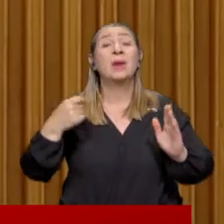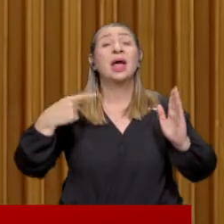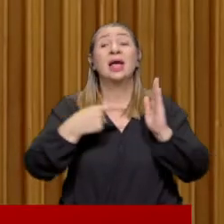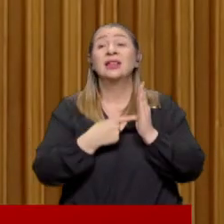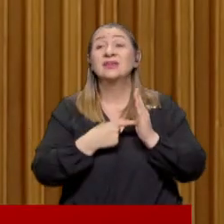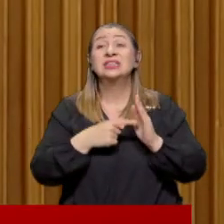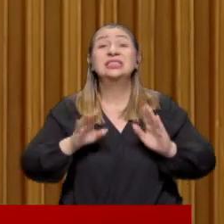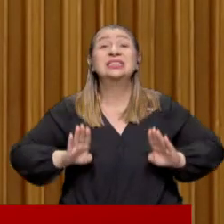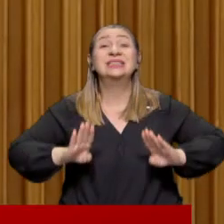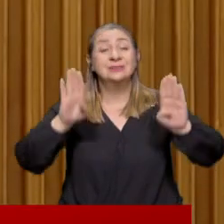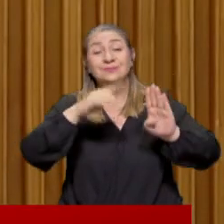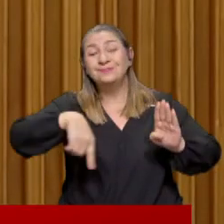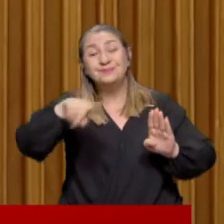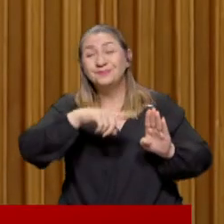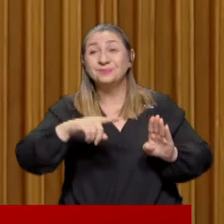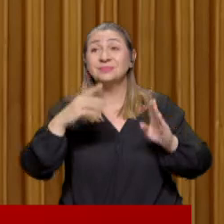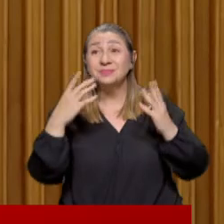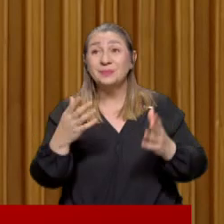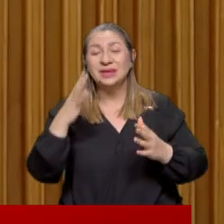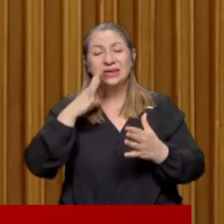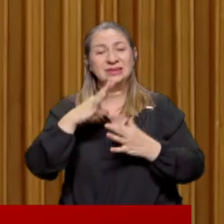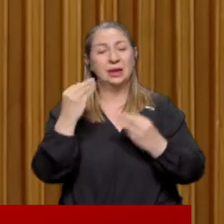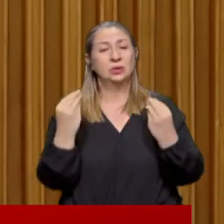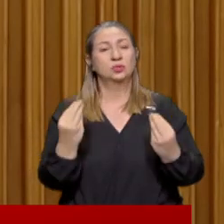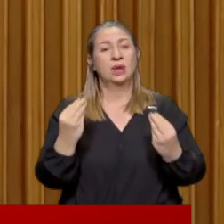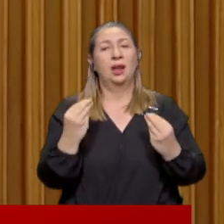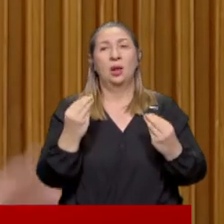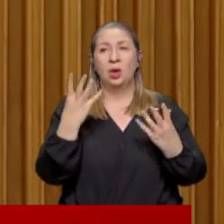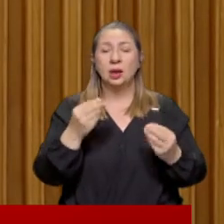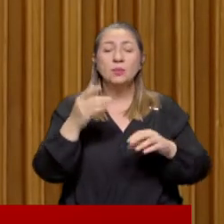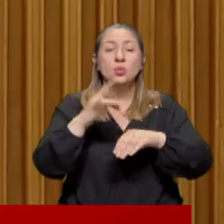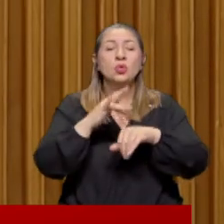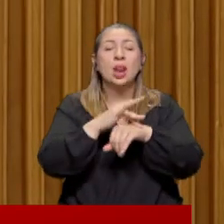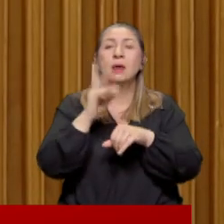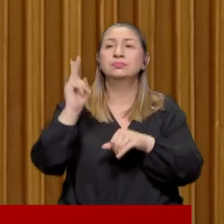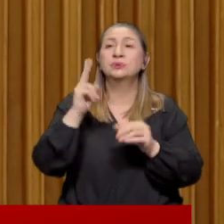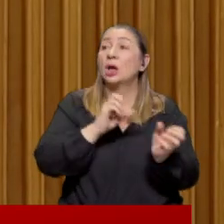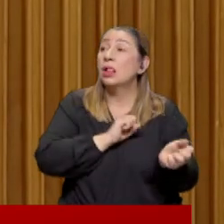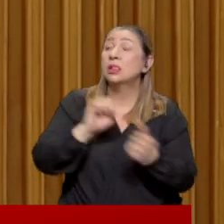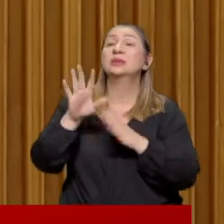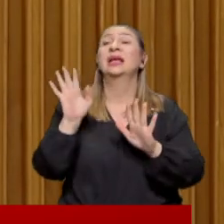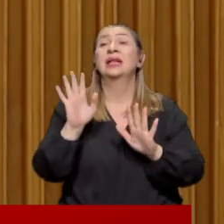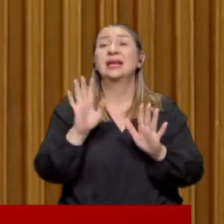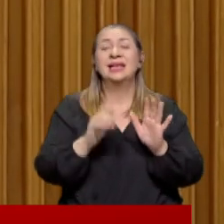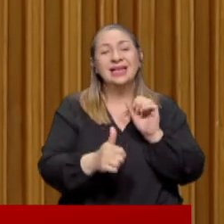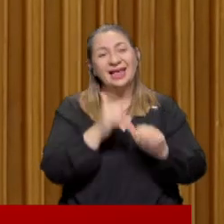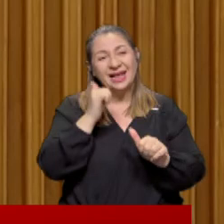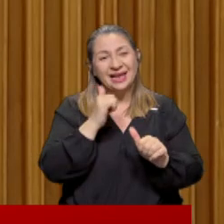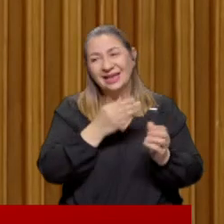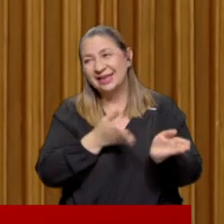hedefimiz sığınmacıların gayri insani bir çerçevede ülkelerine sürülmesi değil,